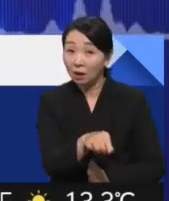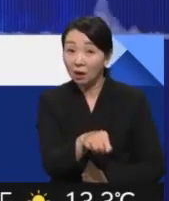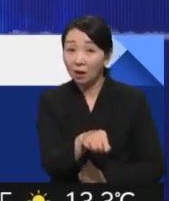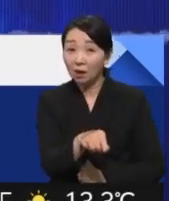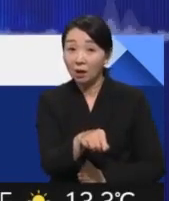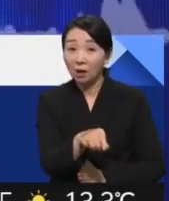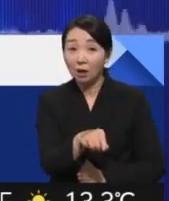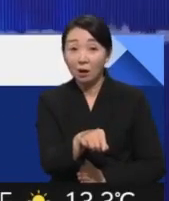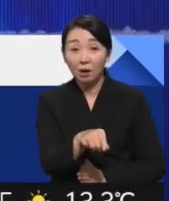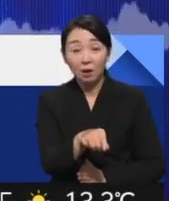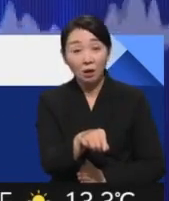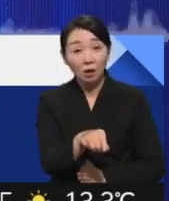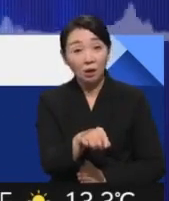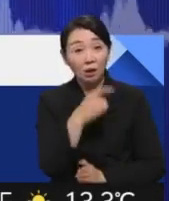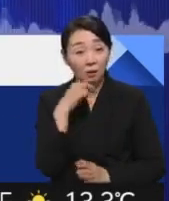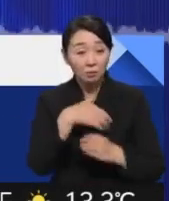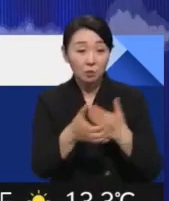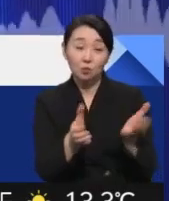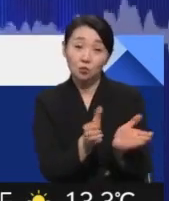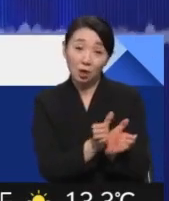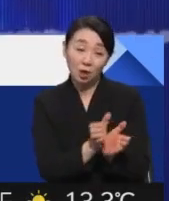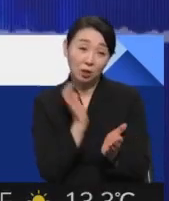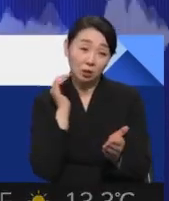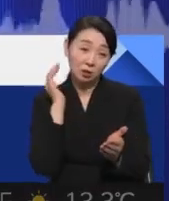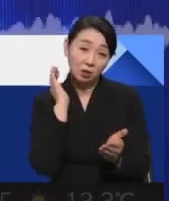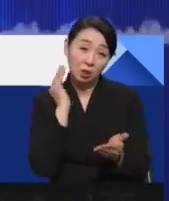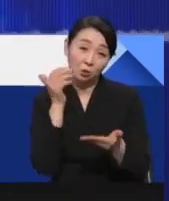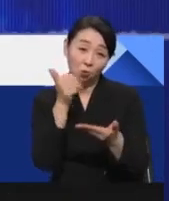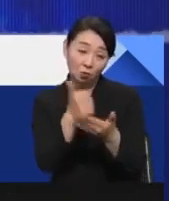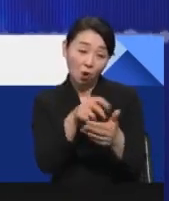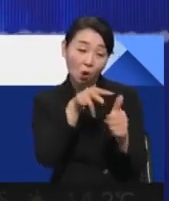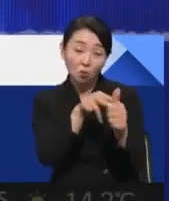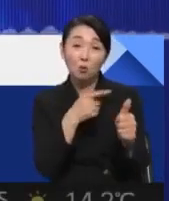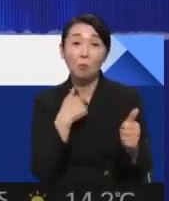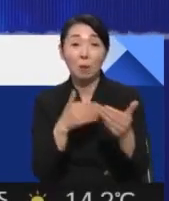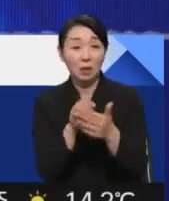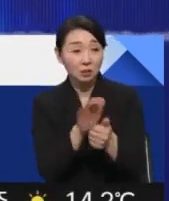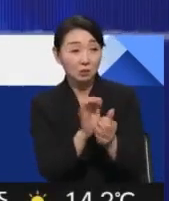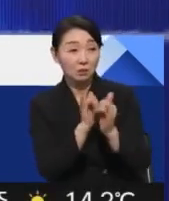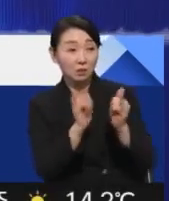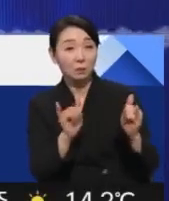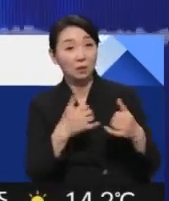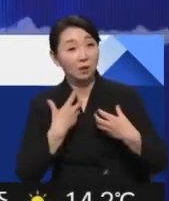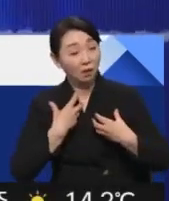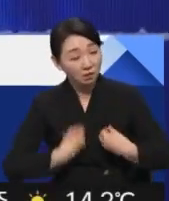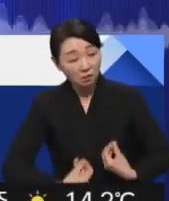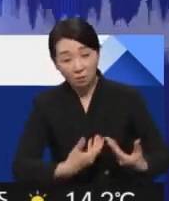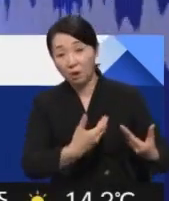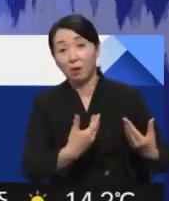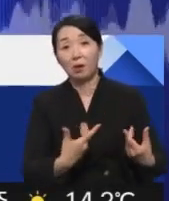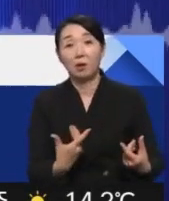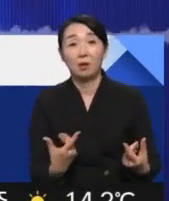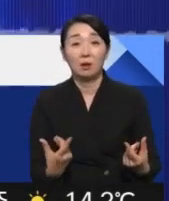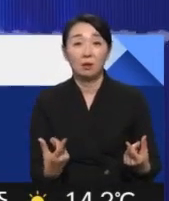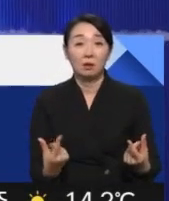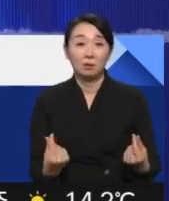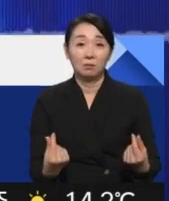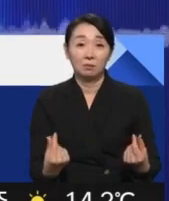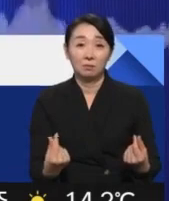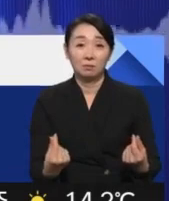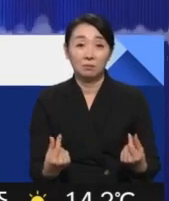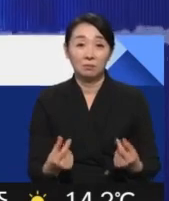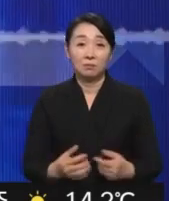대선 후보 또 민주당의 대선 후보였는데 지지했던 사람들에게 좀 실망스러운 측면이 분명히